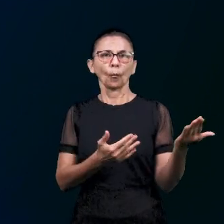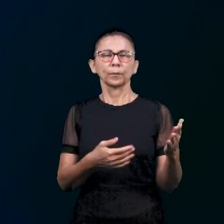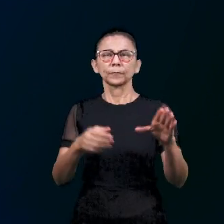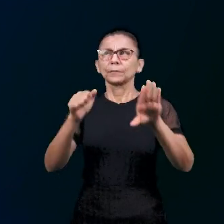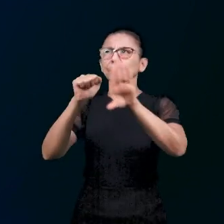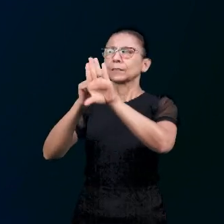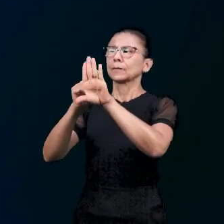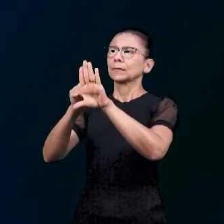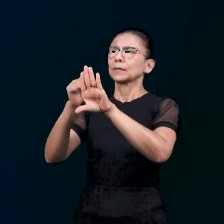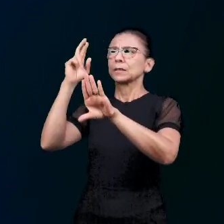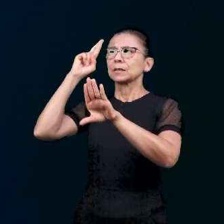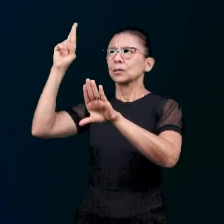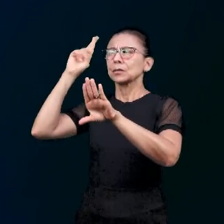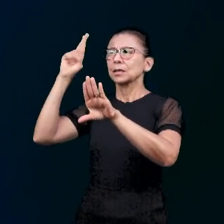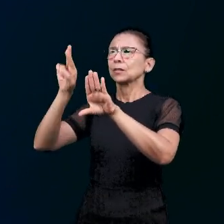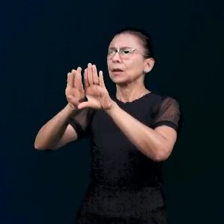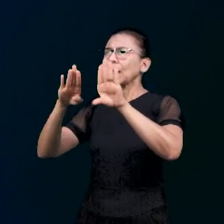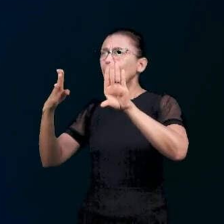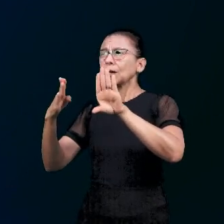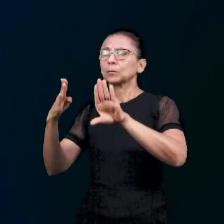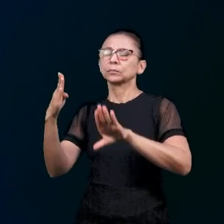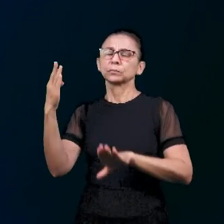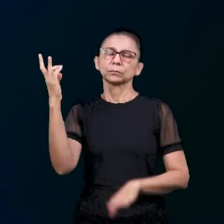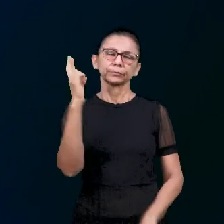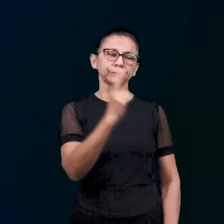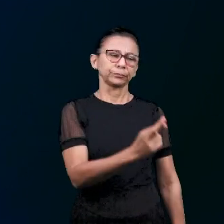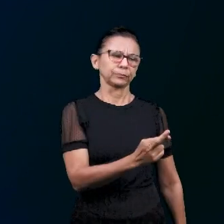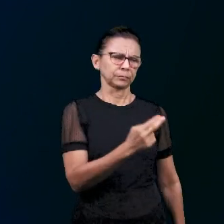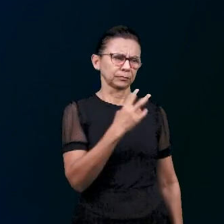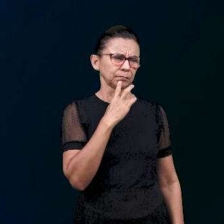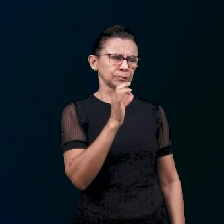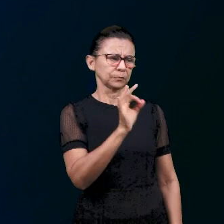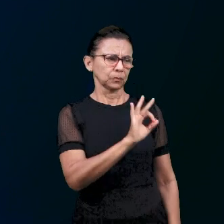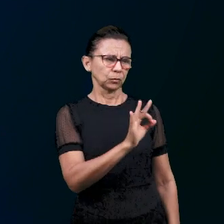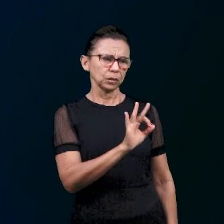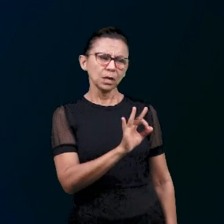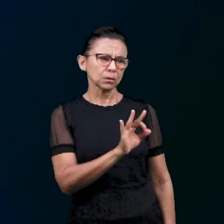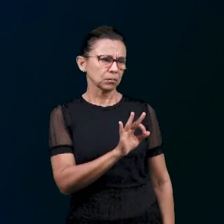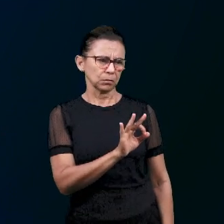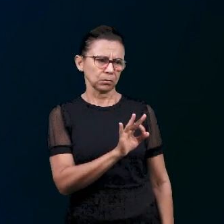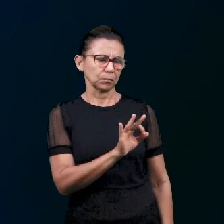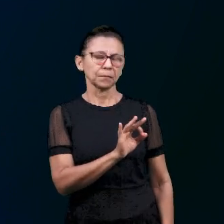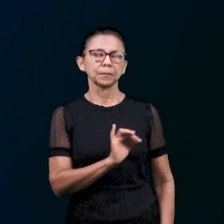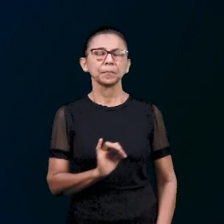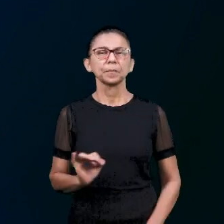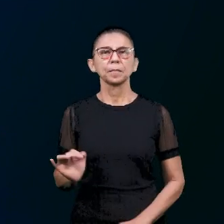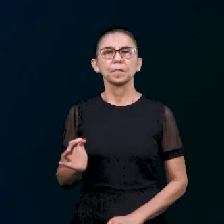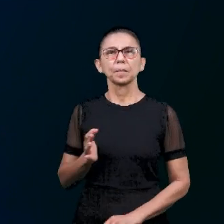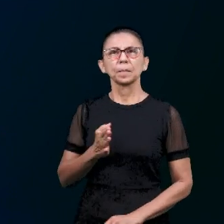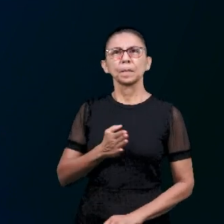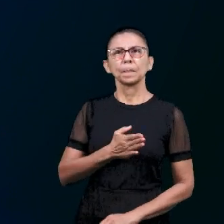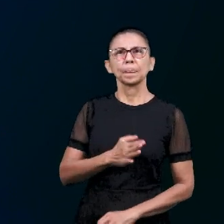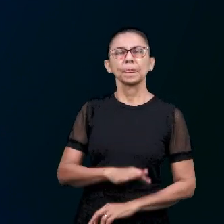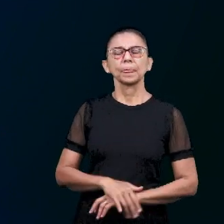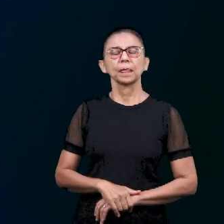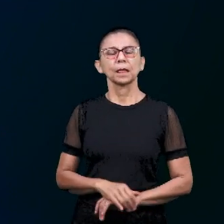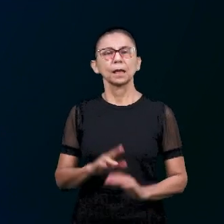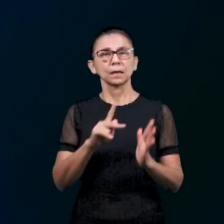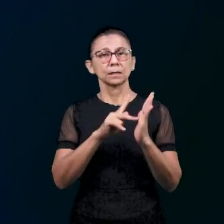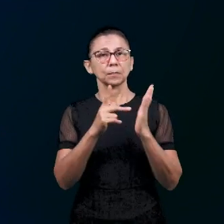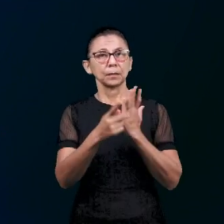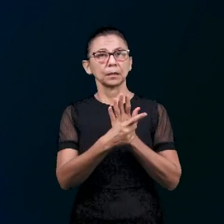disant, en vérité, je vous dis que je ne vous connais point. Jésus, quand il cite la parabole des 10 vierges, où les